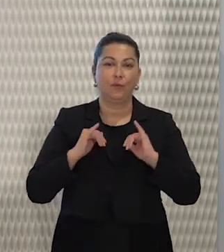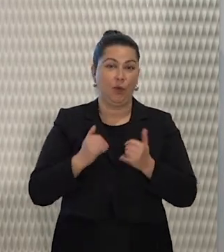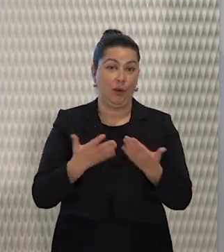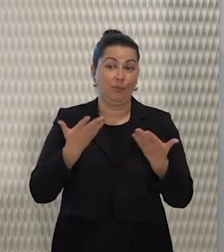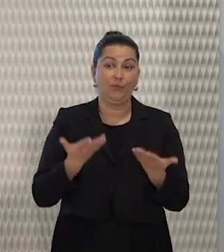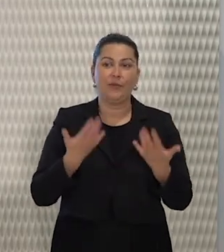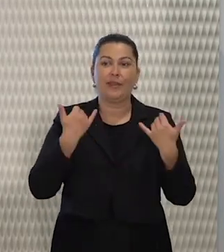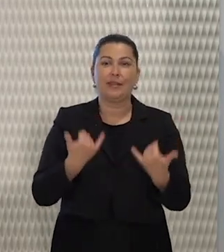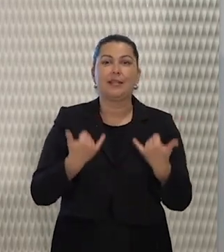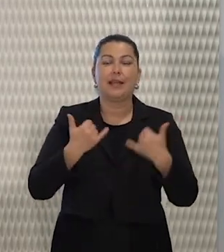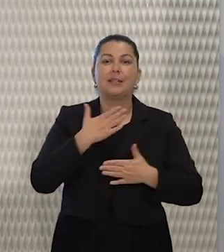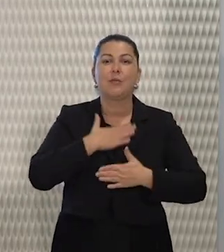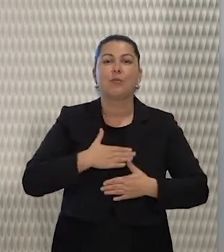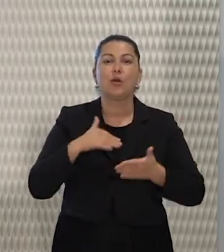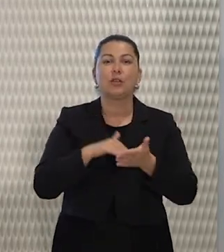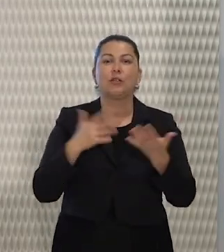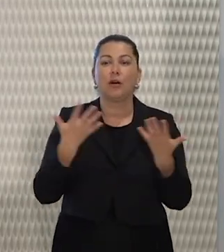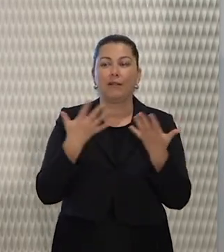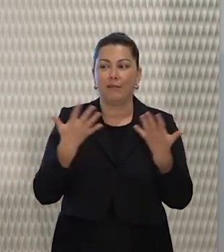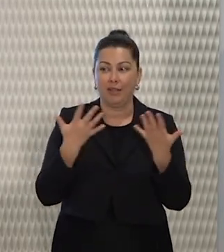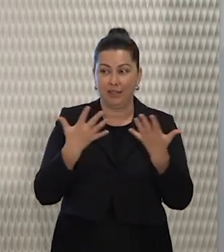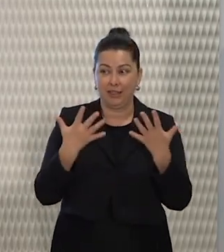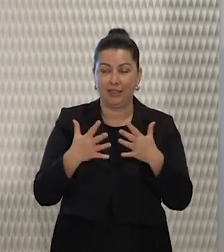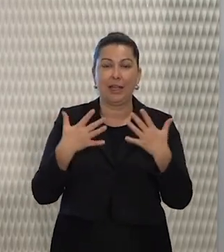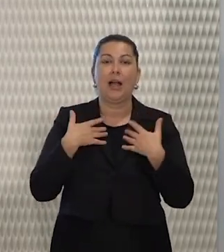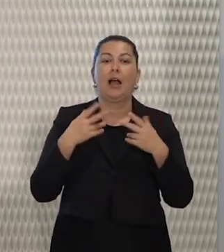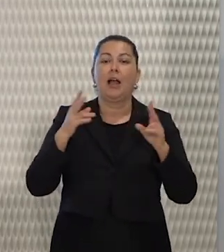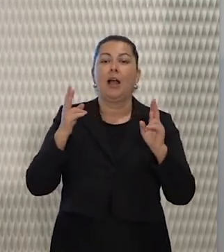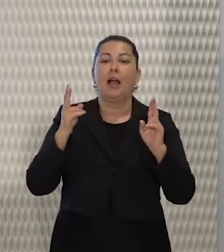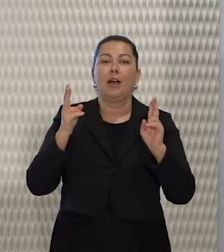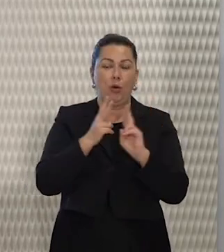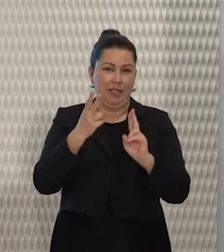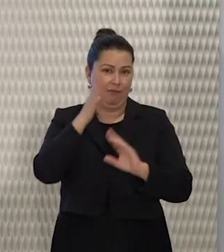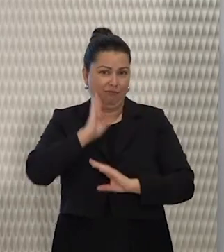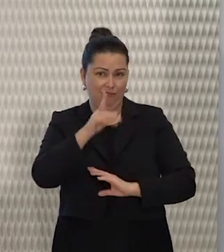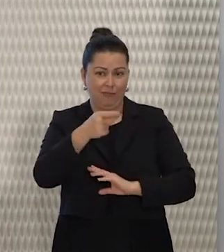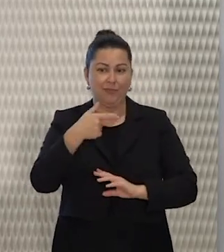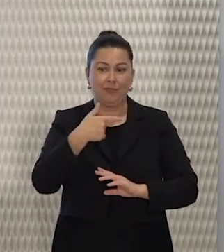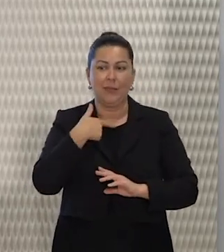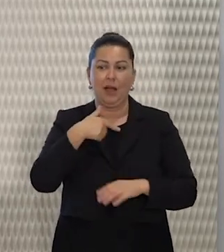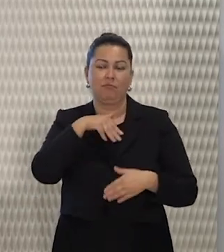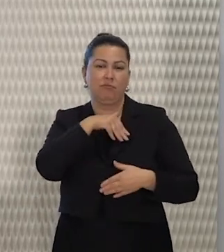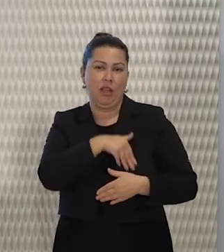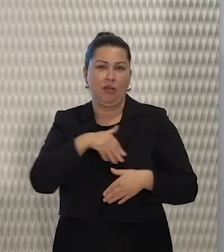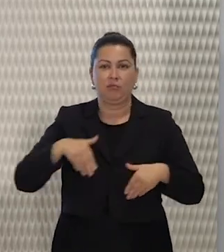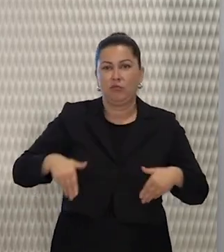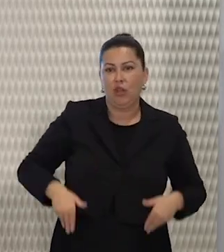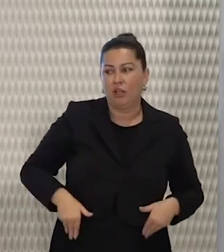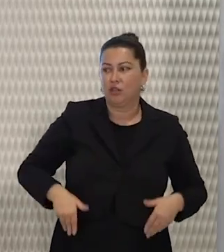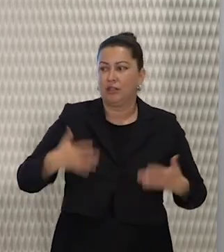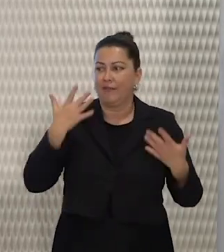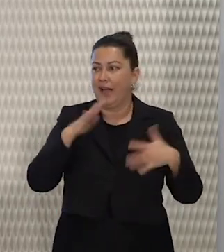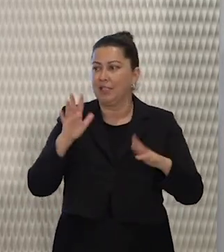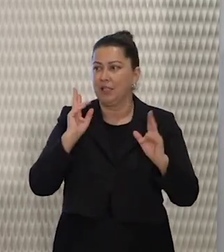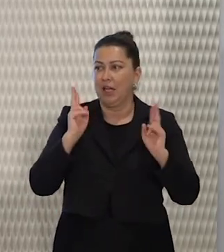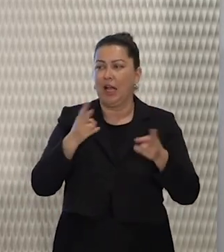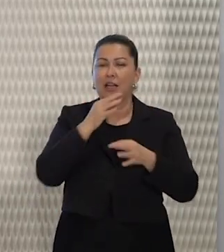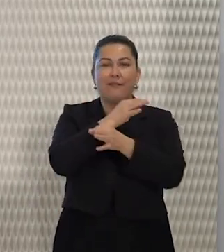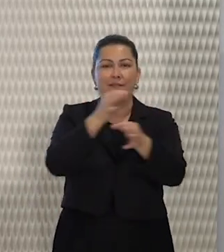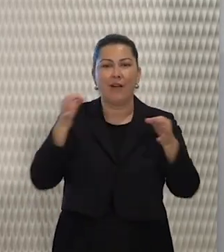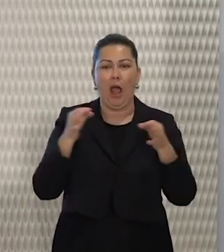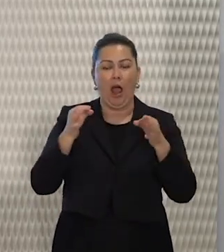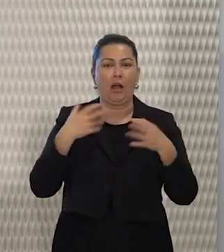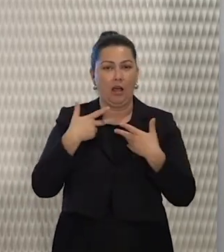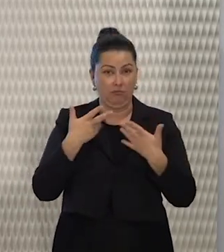Und ich möchte jetzt eine kleine Lanze brechen. Wenn Sie in Ihre Taschen greifen, in Ihre Brusttaschen und so weiter, ich weiß jetzt nicht, ich könnte wahrscheinlich fragen, wer